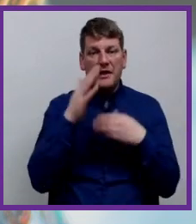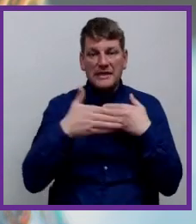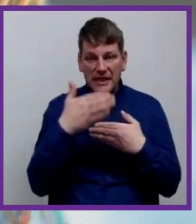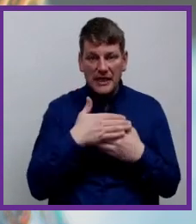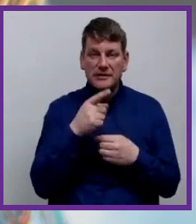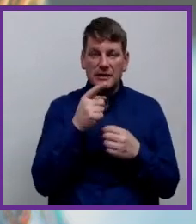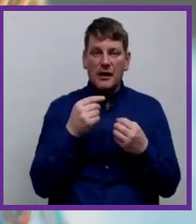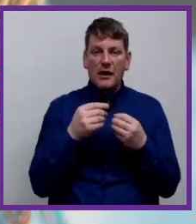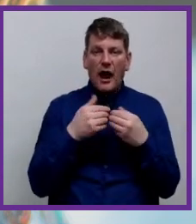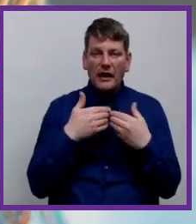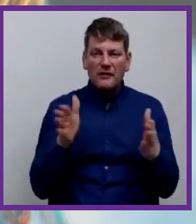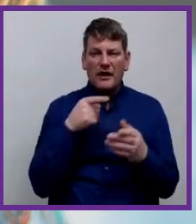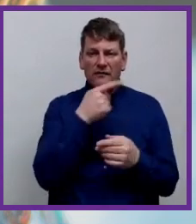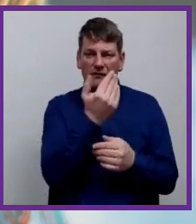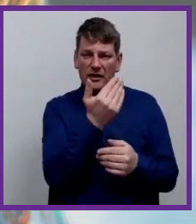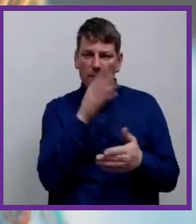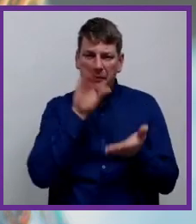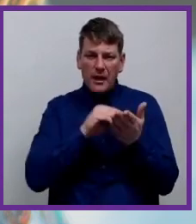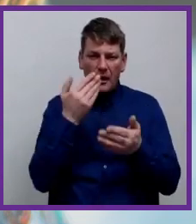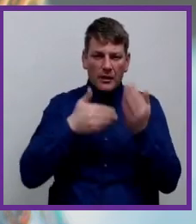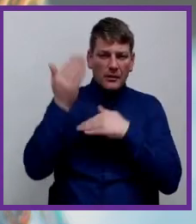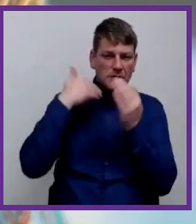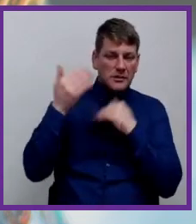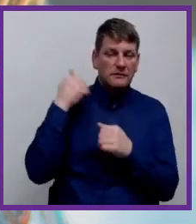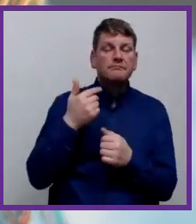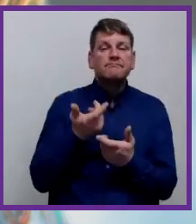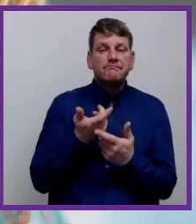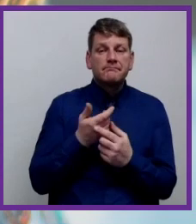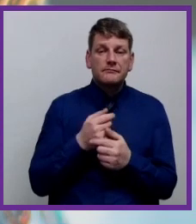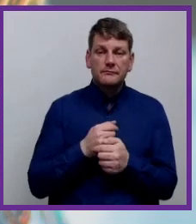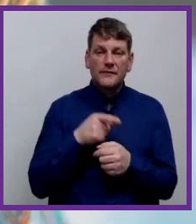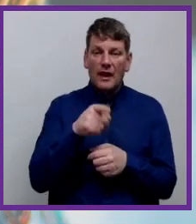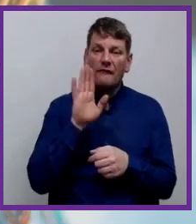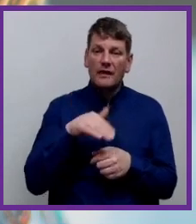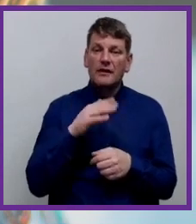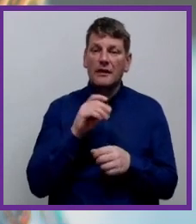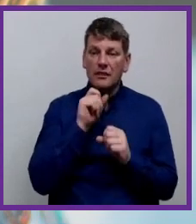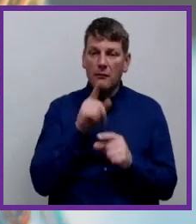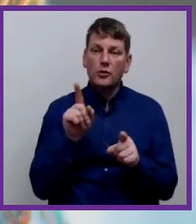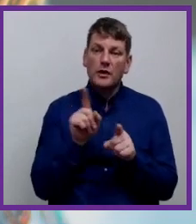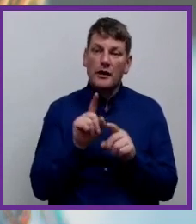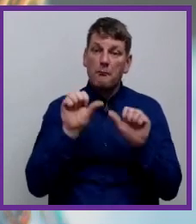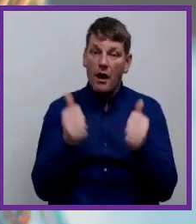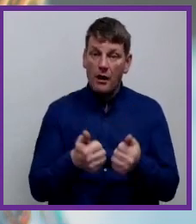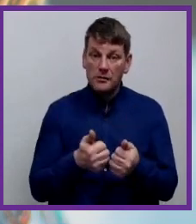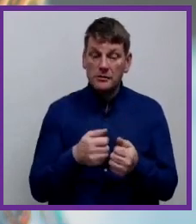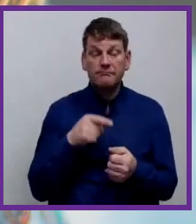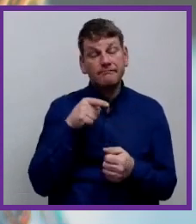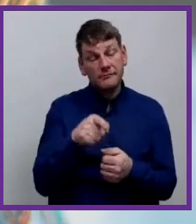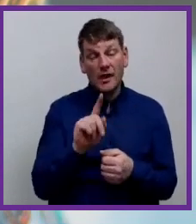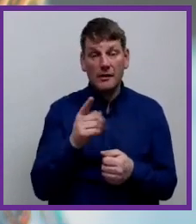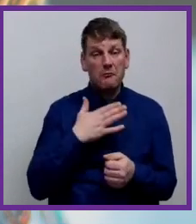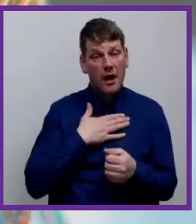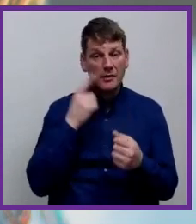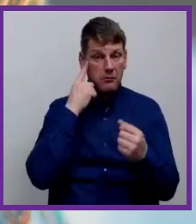viņa pieredze var arī jebkas cits, tā var arī nebūt māksla. Nu, lūk, tā kā tās ir tāds mans